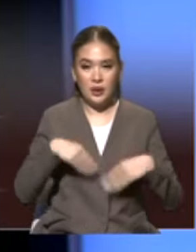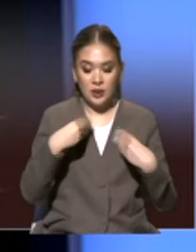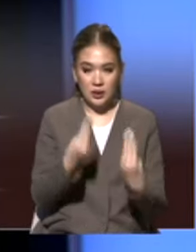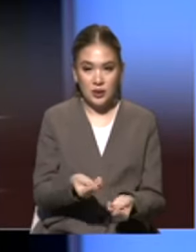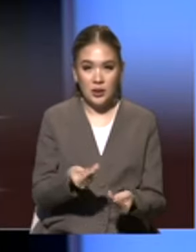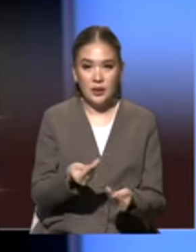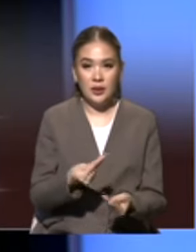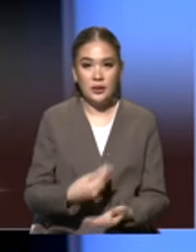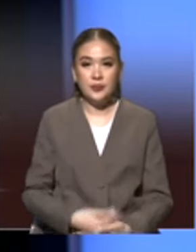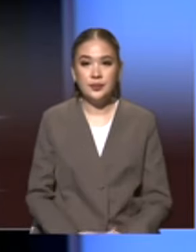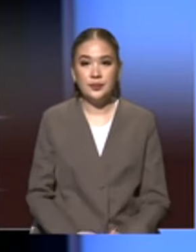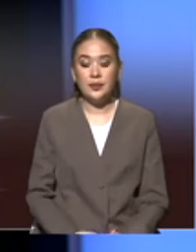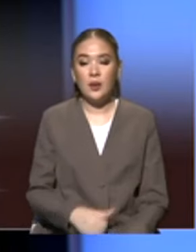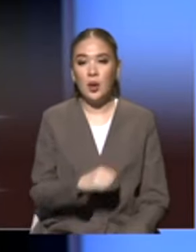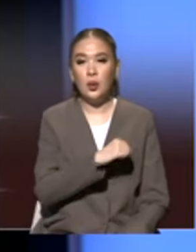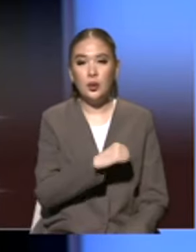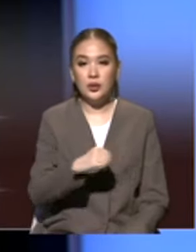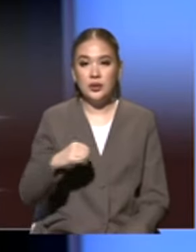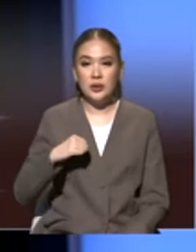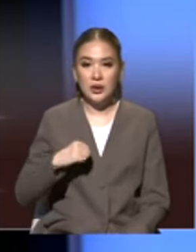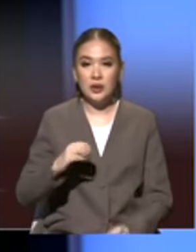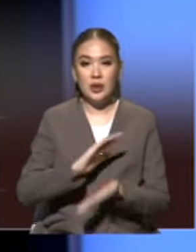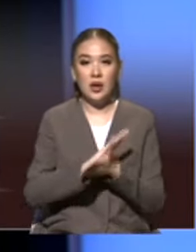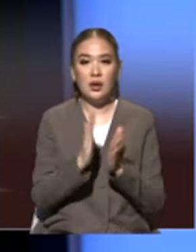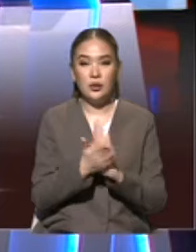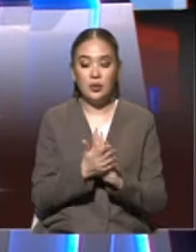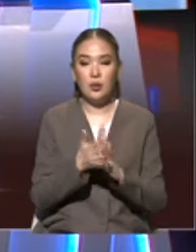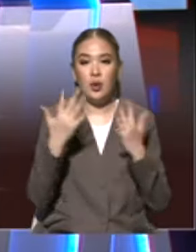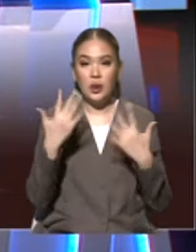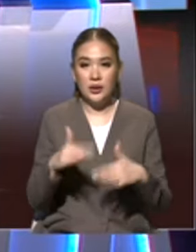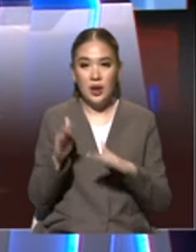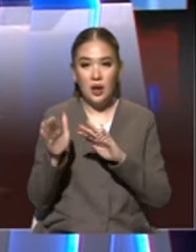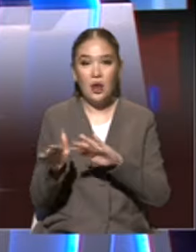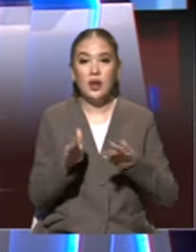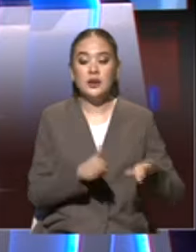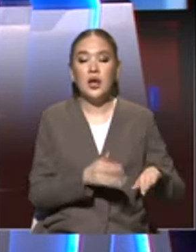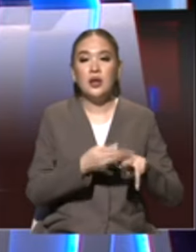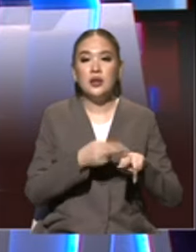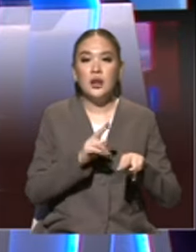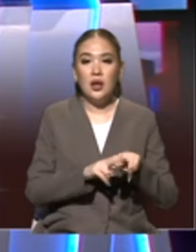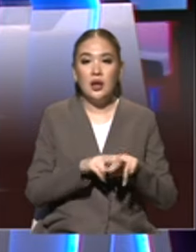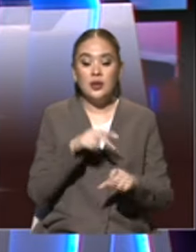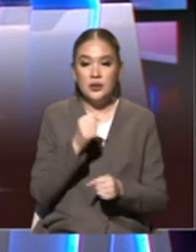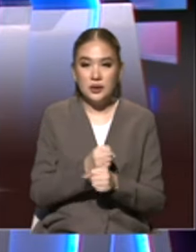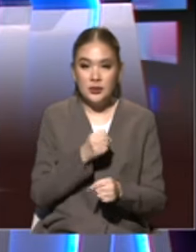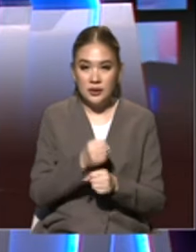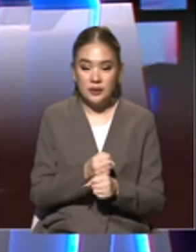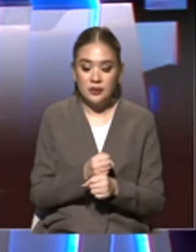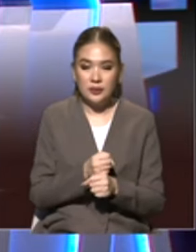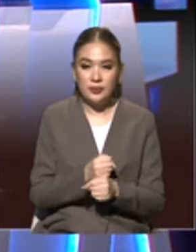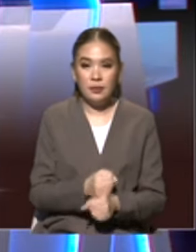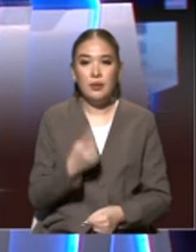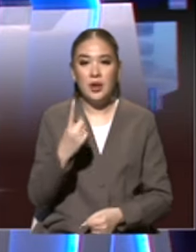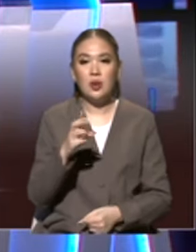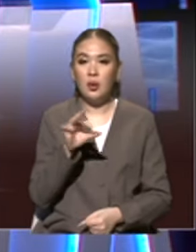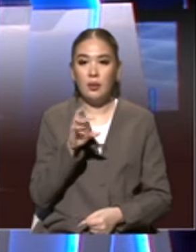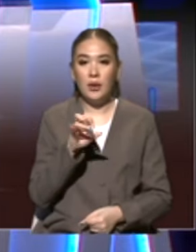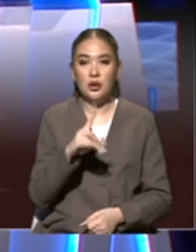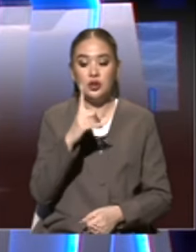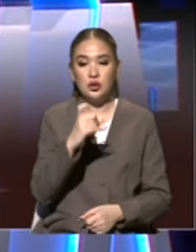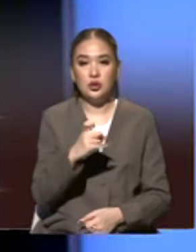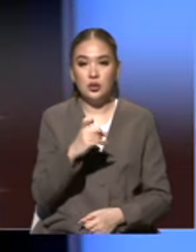бір өзінің бір договорды істеп болғаннан кейін беру керек, шарттарды істеп болғаннан кейін. Мысалы, мынау бір компания